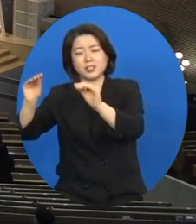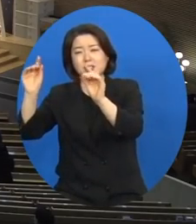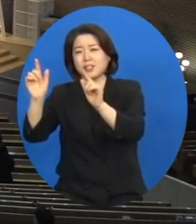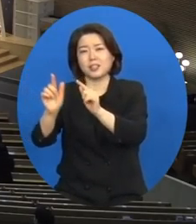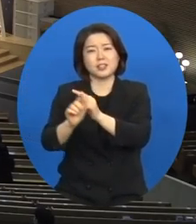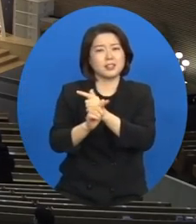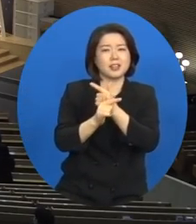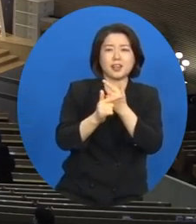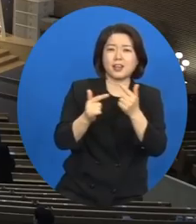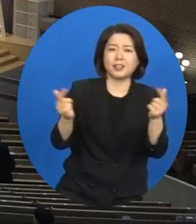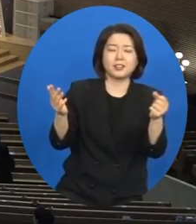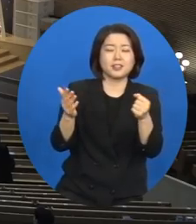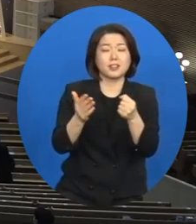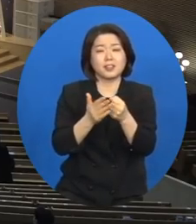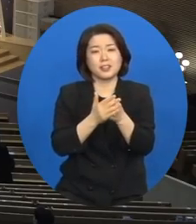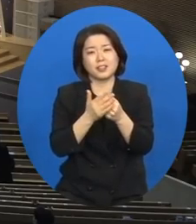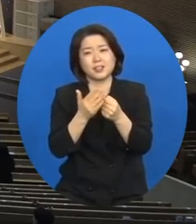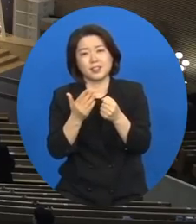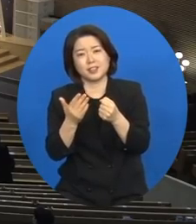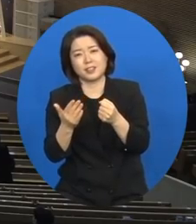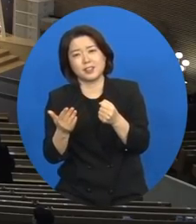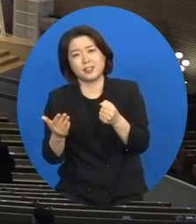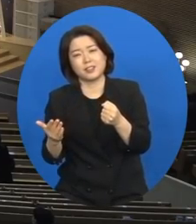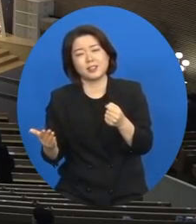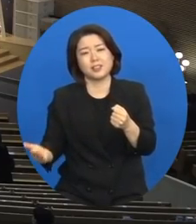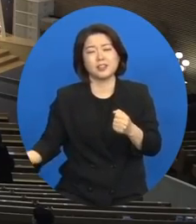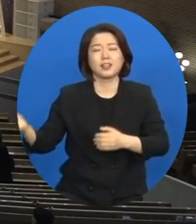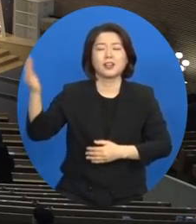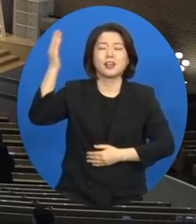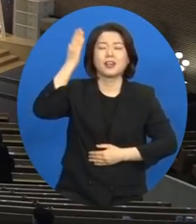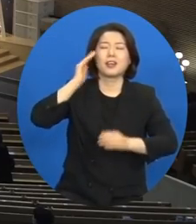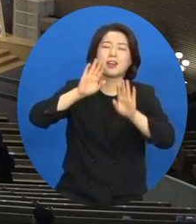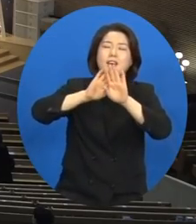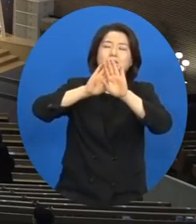꺼지지 않으니